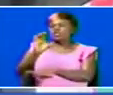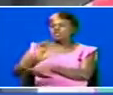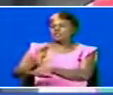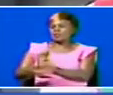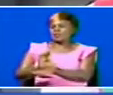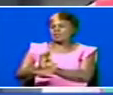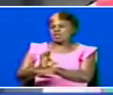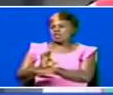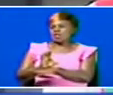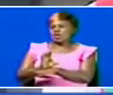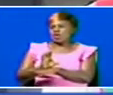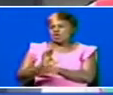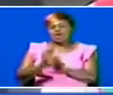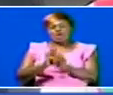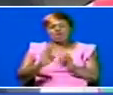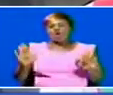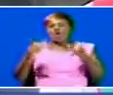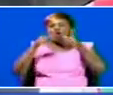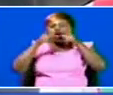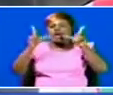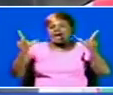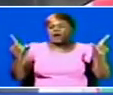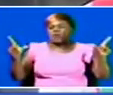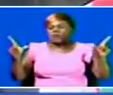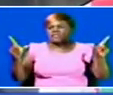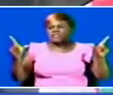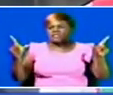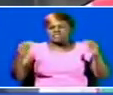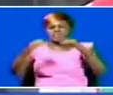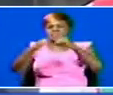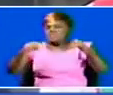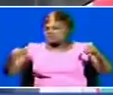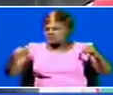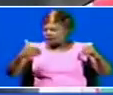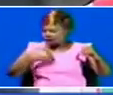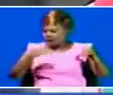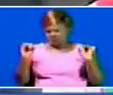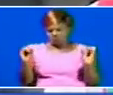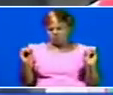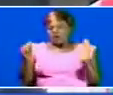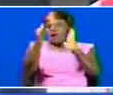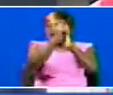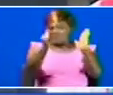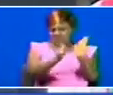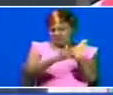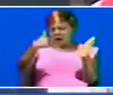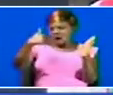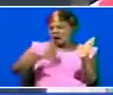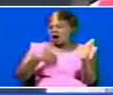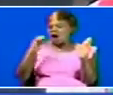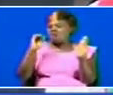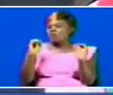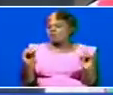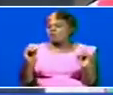Jua hakuna lugha ya ati kuna kugawanyika kwa diocese, maana there is no agenda on the order